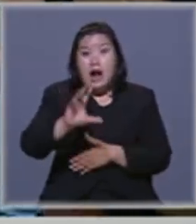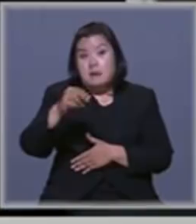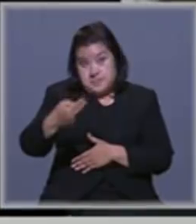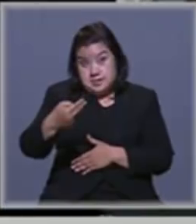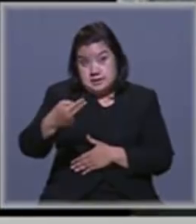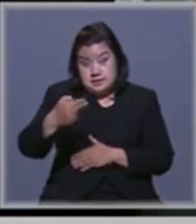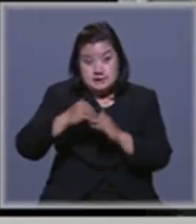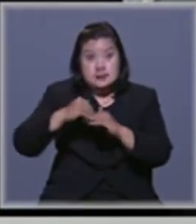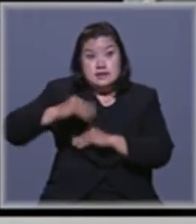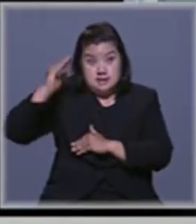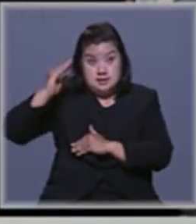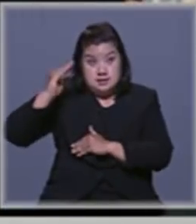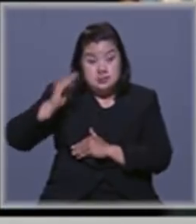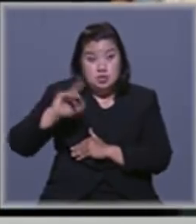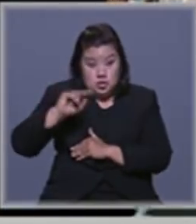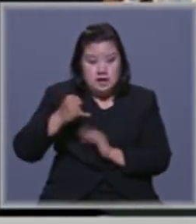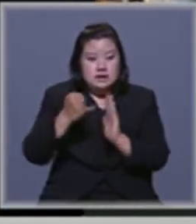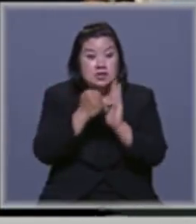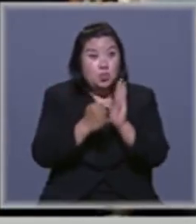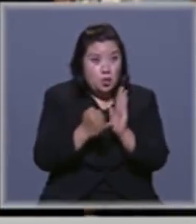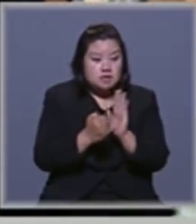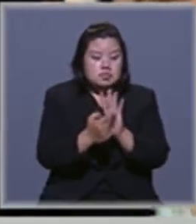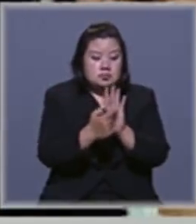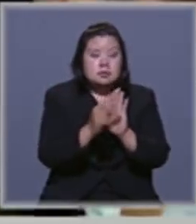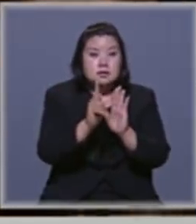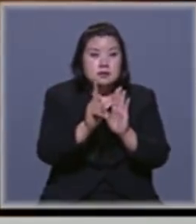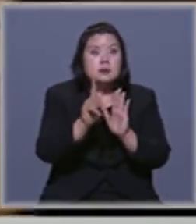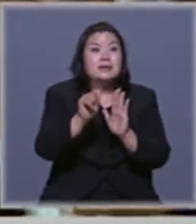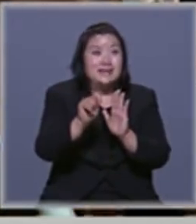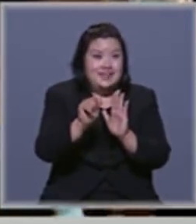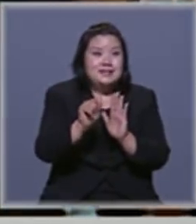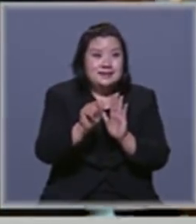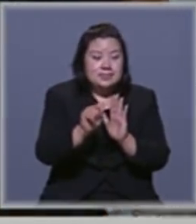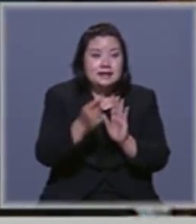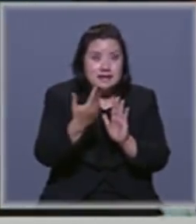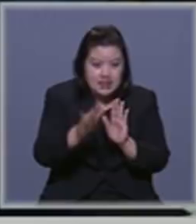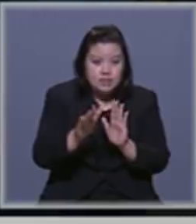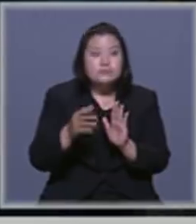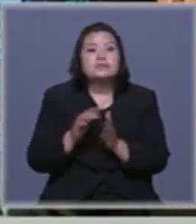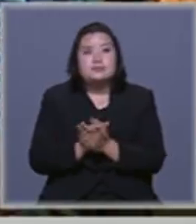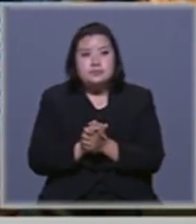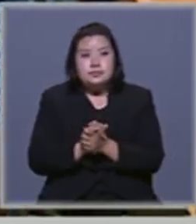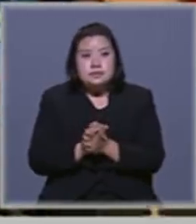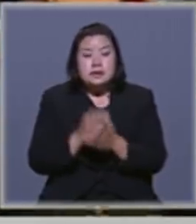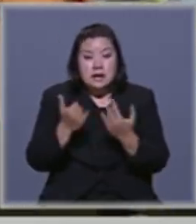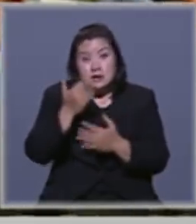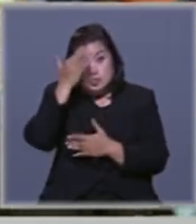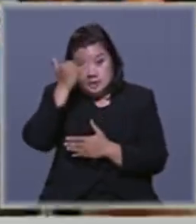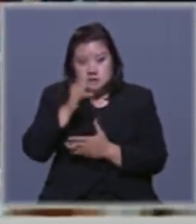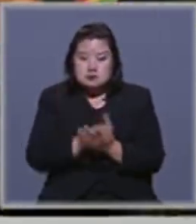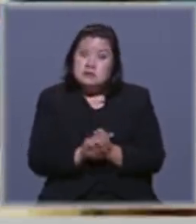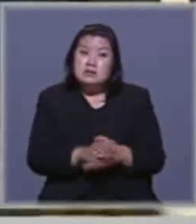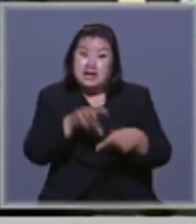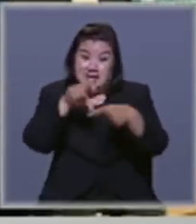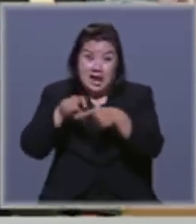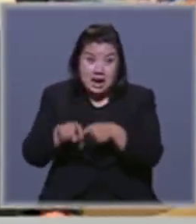ขตคือ 50,000 ในขณะที่คุณสมชัยศรีสุทธิยากรบอกว่ามันฐานของการเอาไปคิดคะแนนพรร